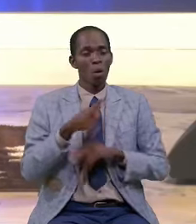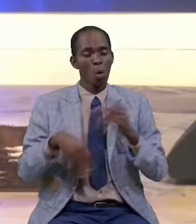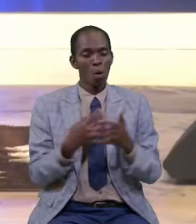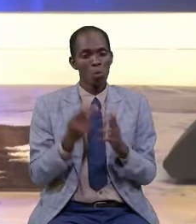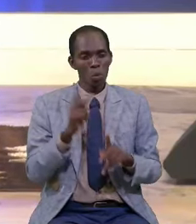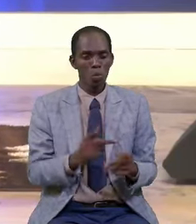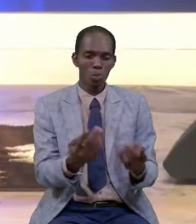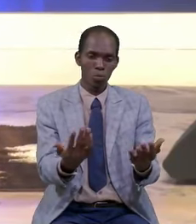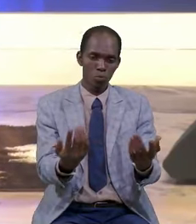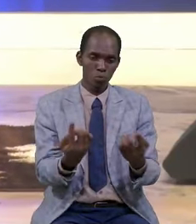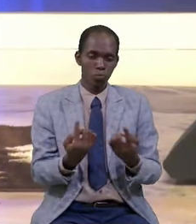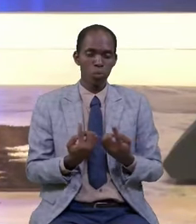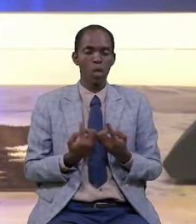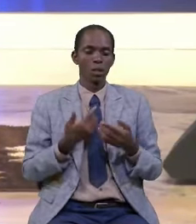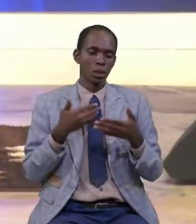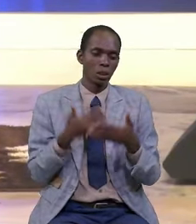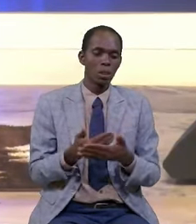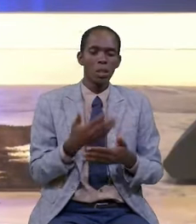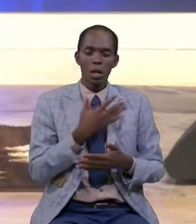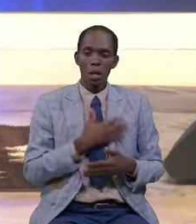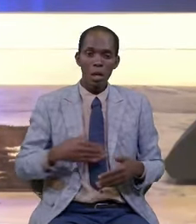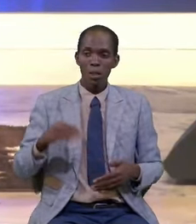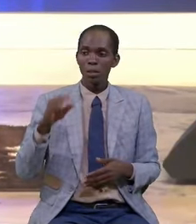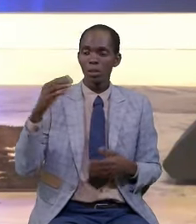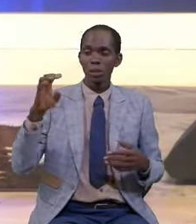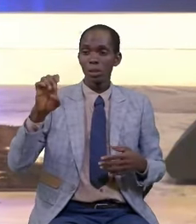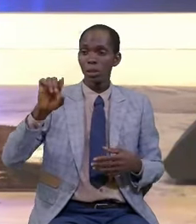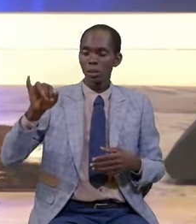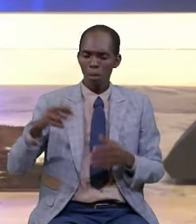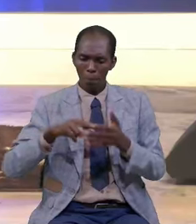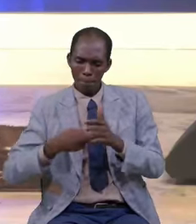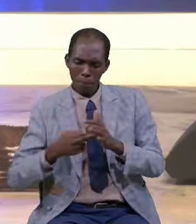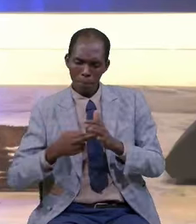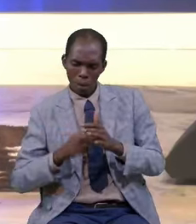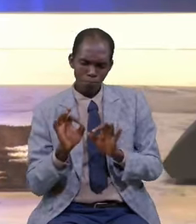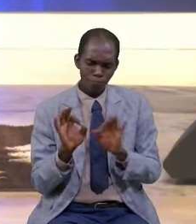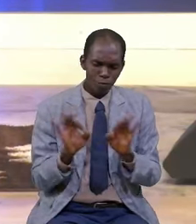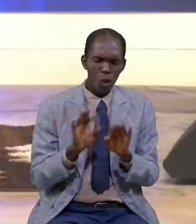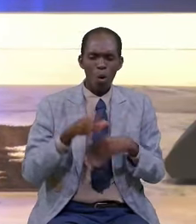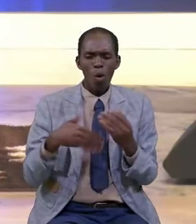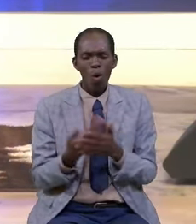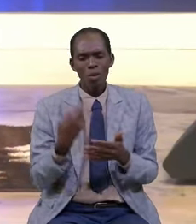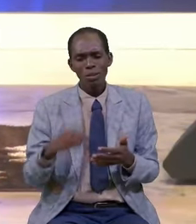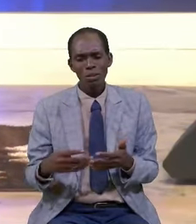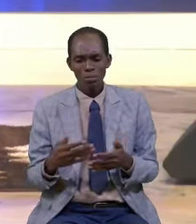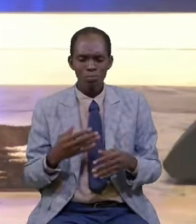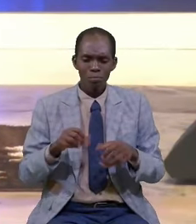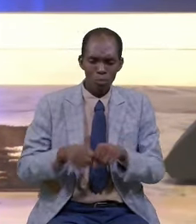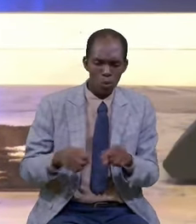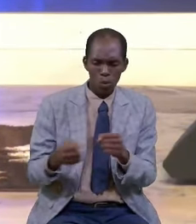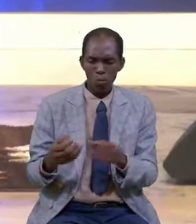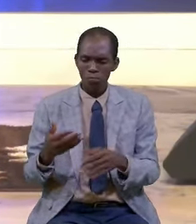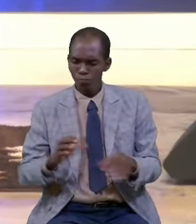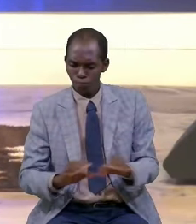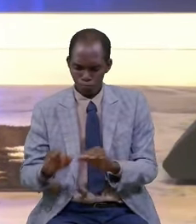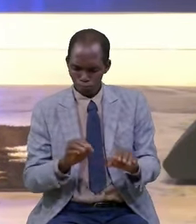de lui et Élie rétablit l'autel de l'Éternel qui avait été renversé. Il